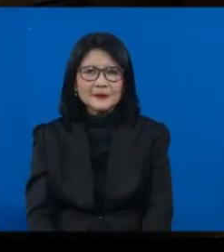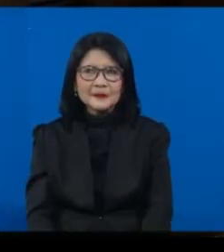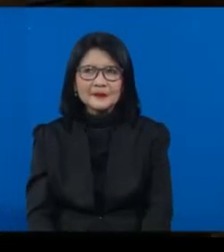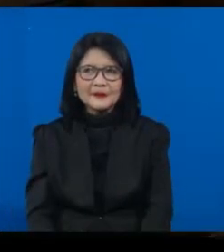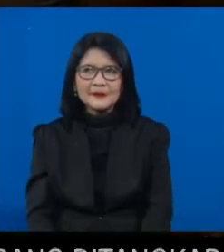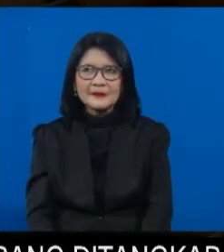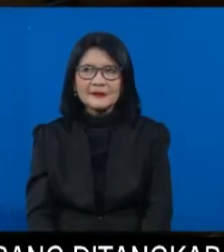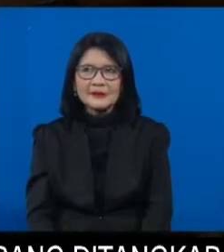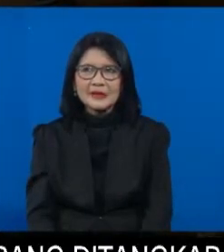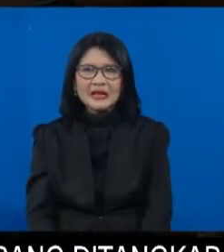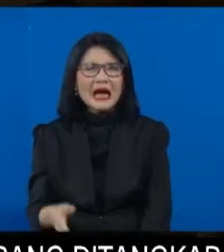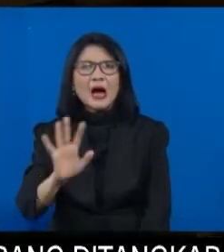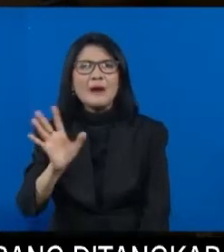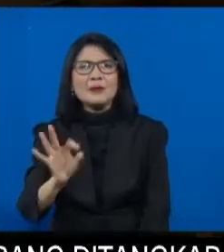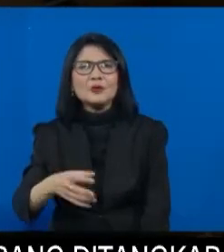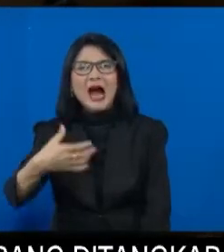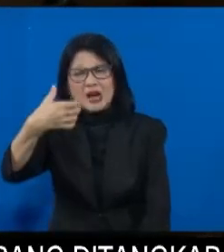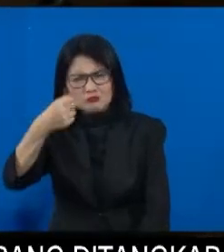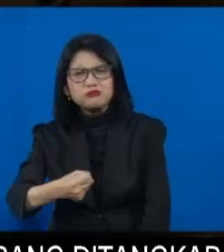Katanya kurang.